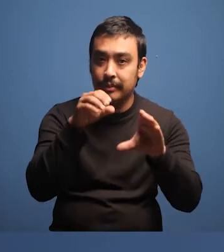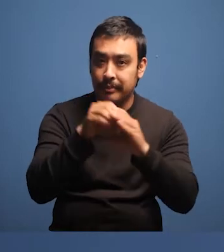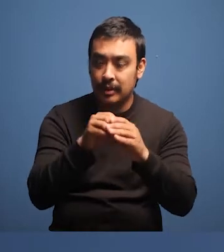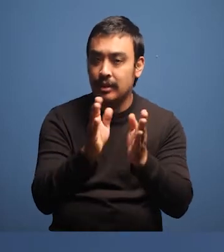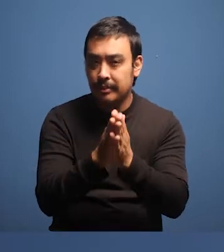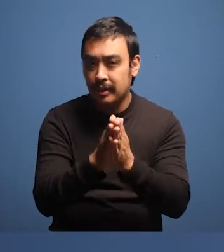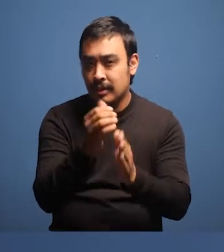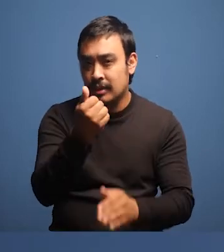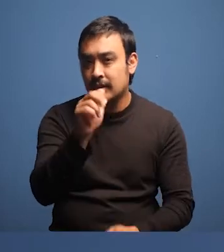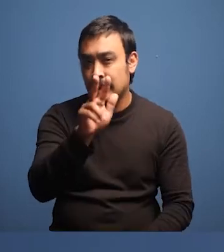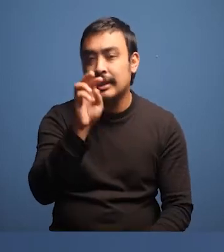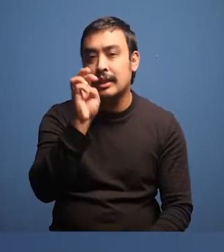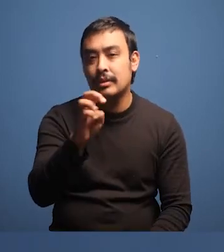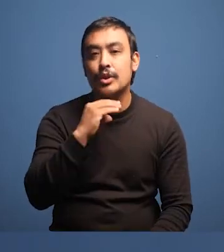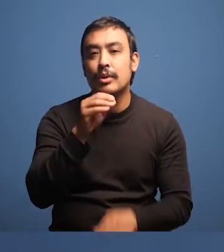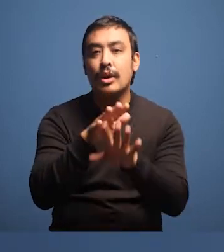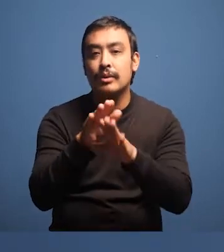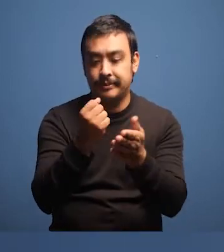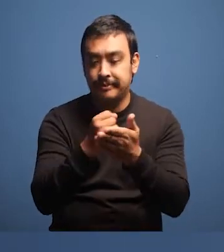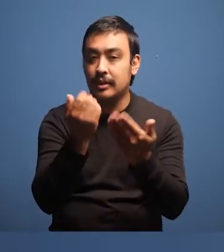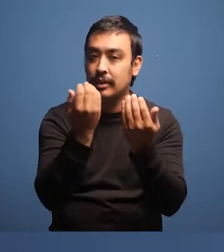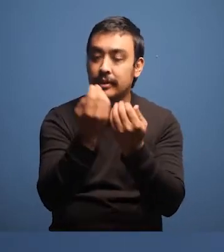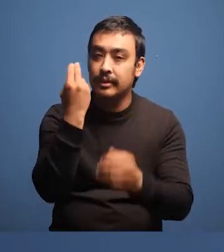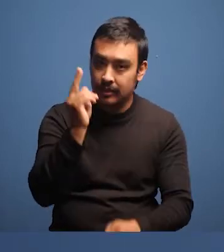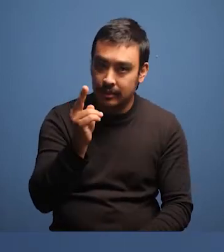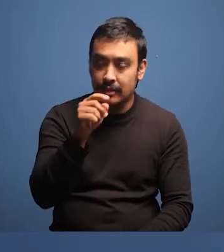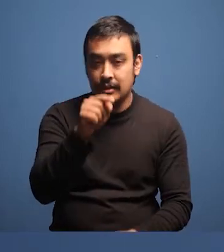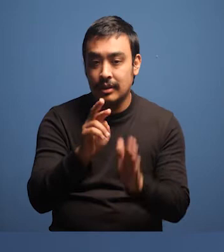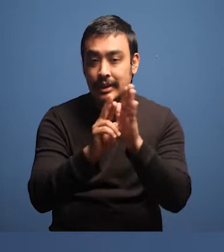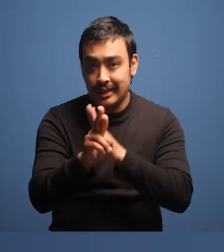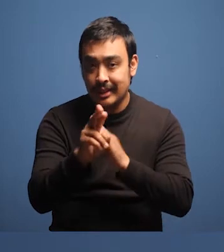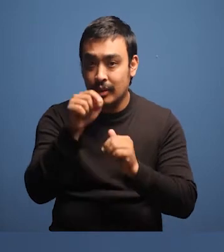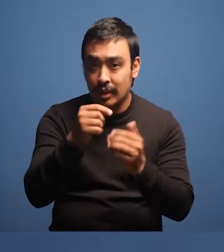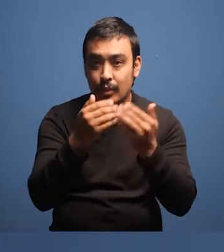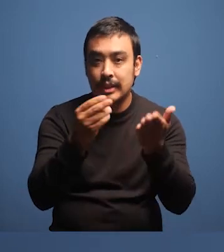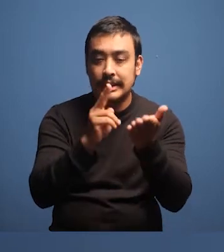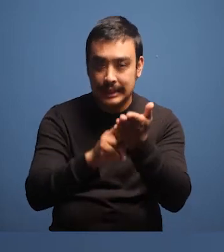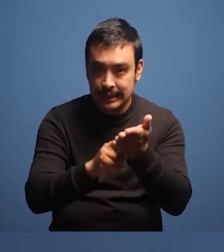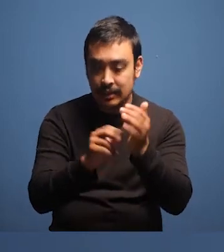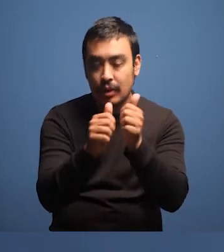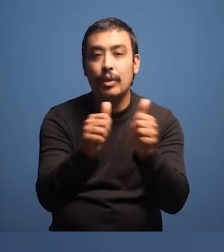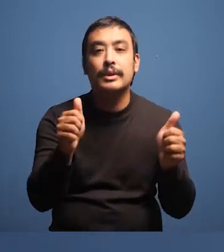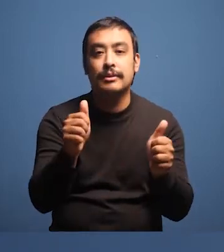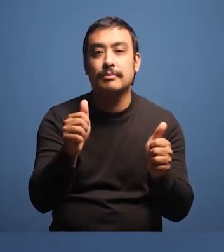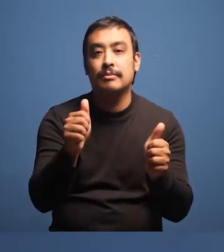अराउन्ड 68,000 युथहरूले चाहिँ साइन गर्नुभएको थियो र एज अ रिजल्ट त्यो ओपन लेटरको रिजल्टको अनुसार